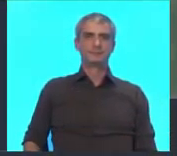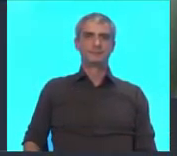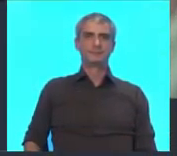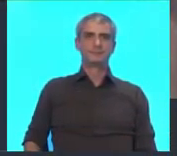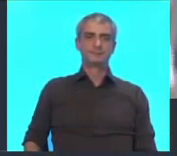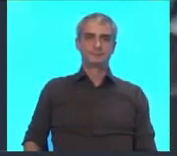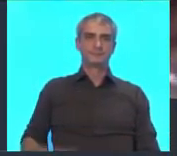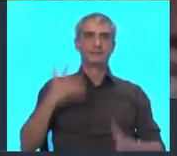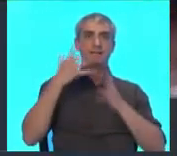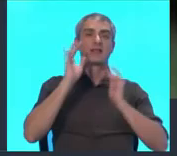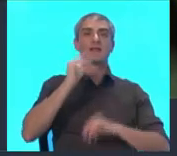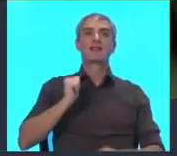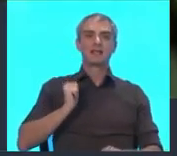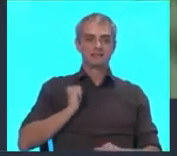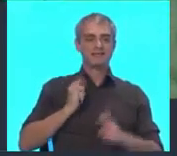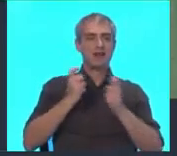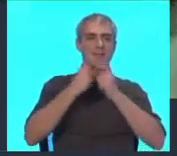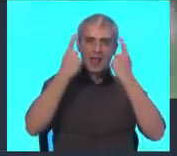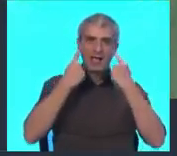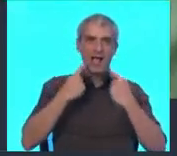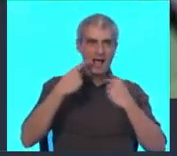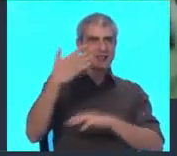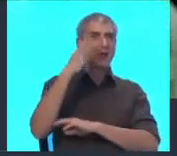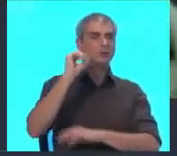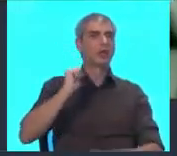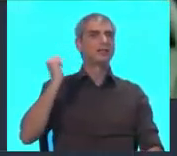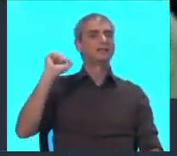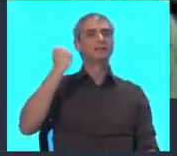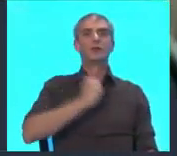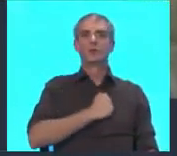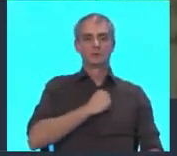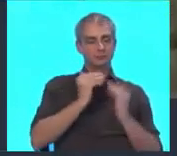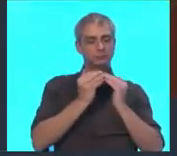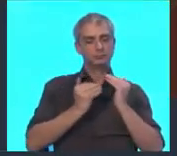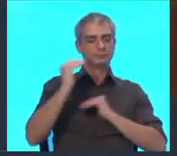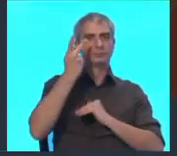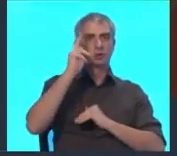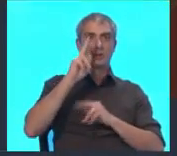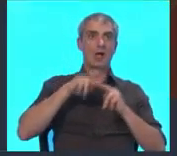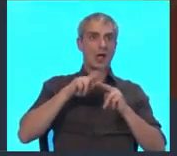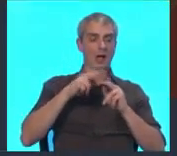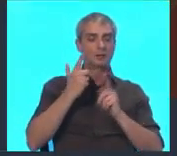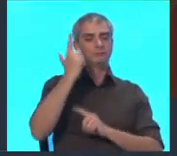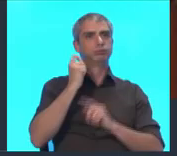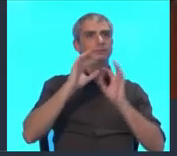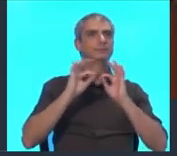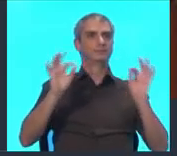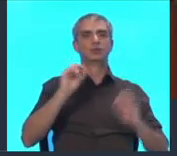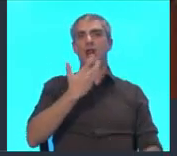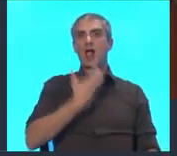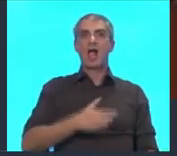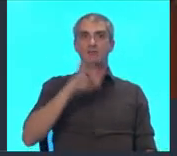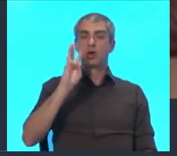המתקפה על צה"ל מצד הפלג החרדי-לאומי של הציונות הדתית עולה מדרגה לאחר יריית הפתיחה של הרב שלמה אבינר,